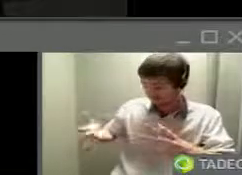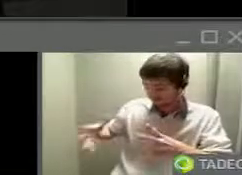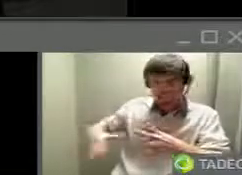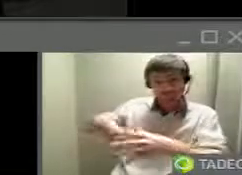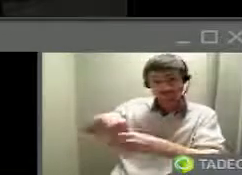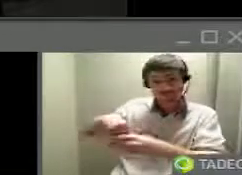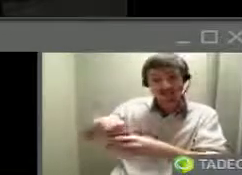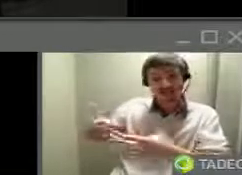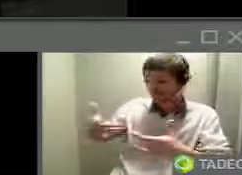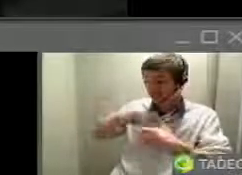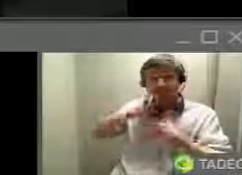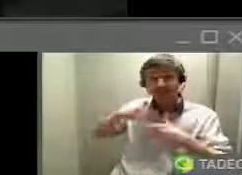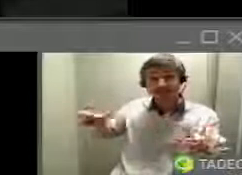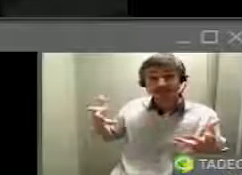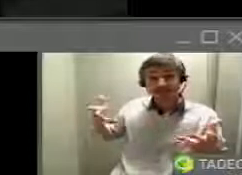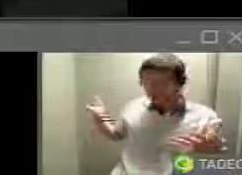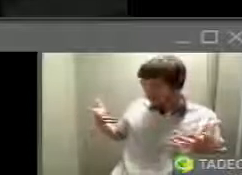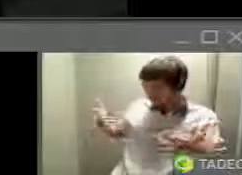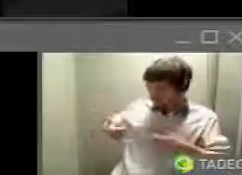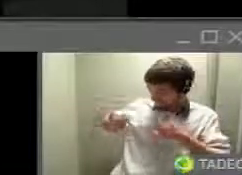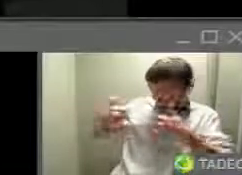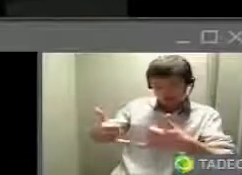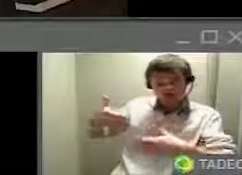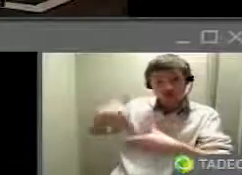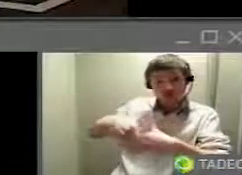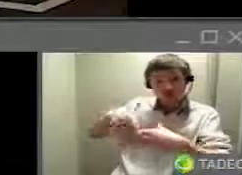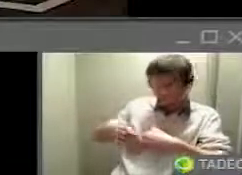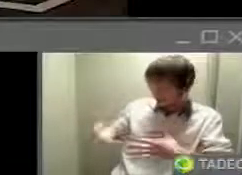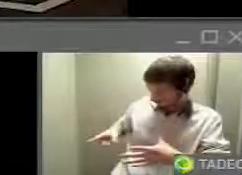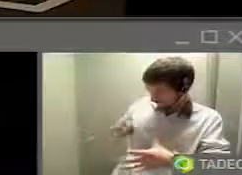soir, comment vous l'avez vécu? Vous qui avez fait plusieurs Jeux paralympiques.